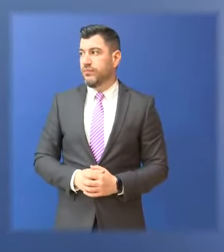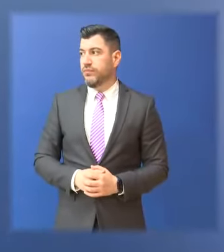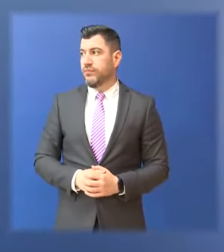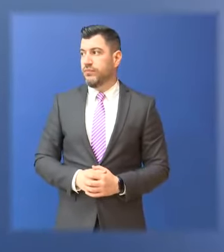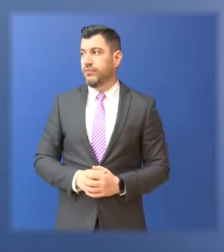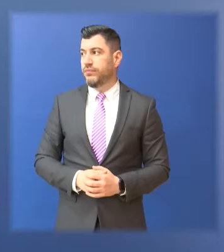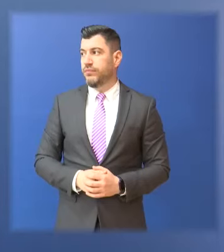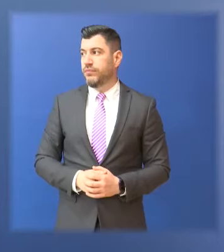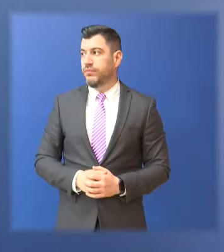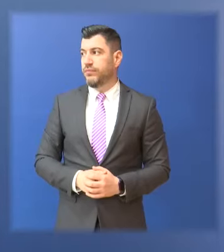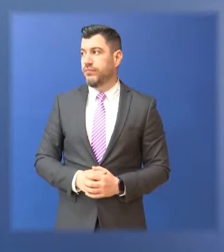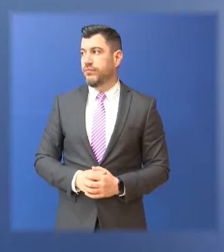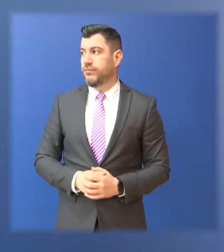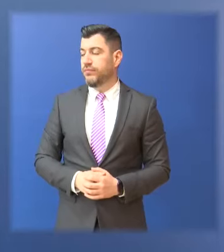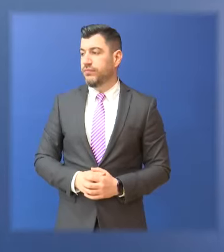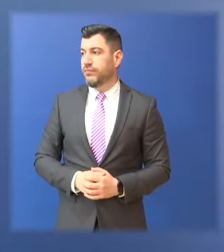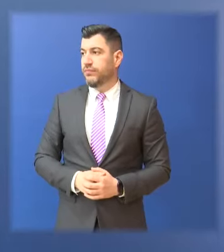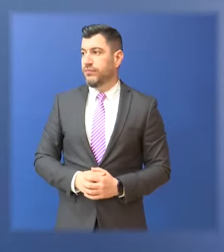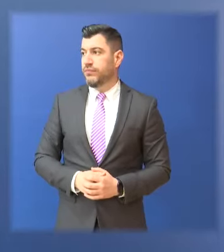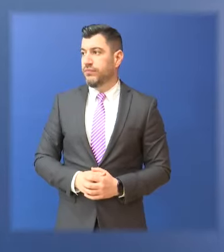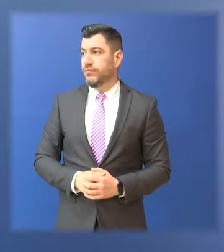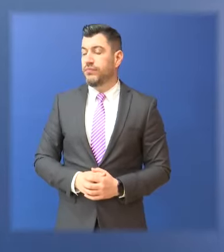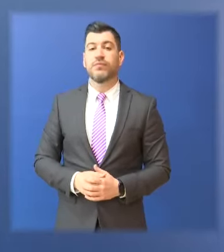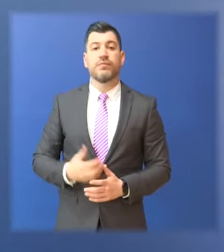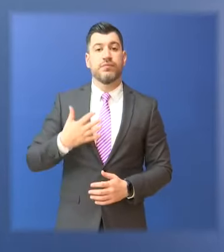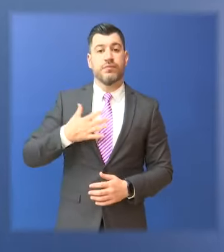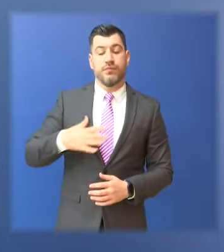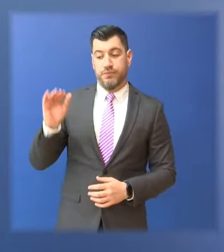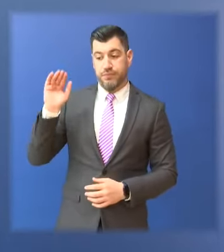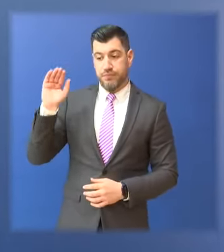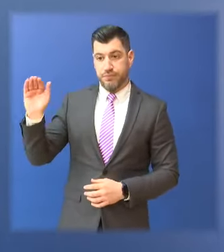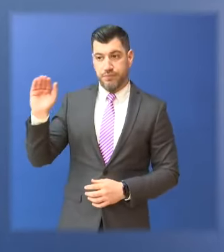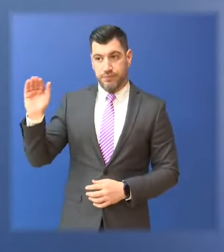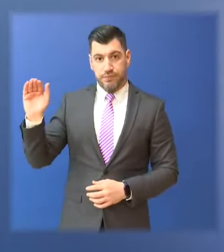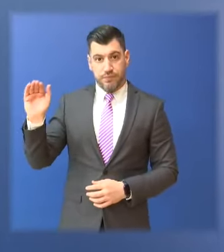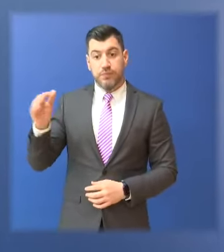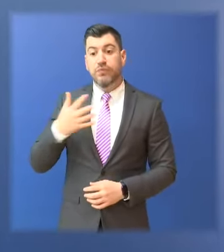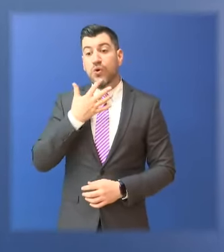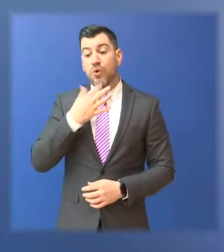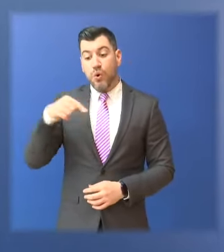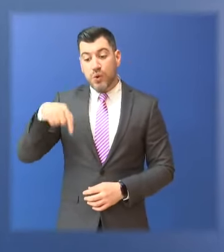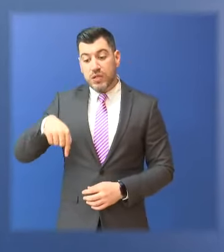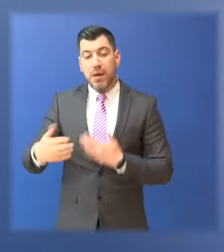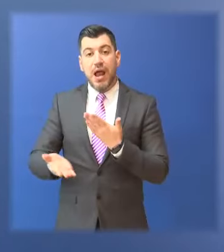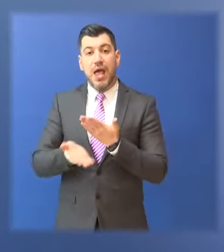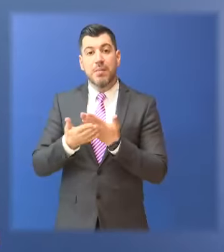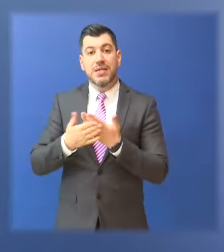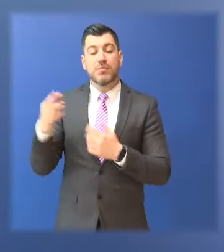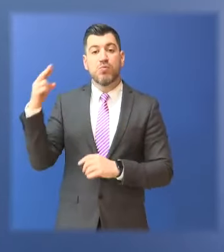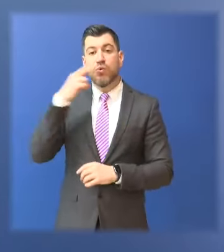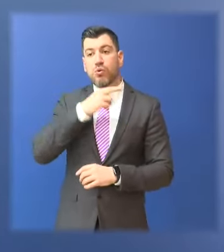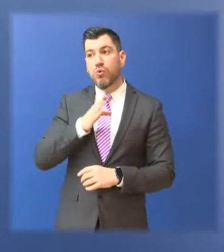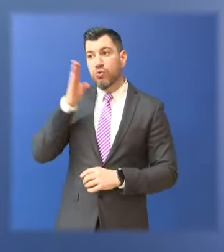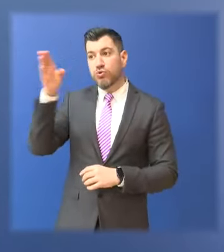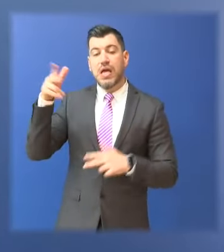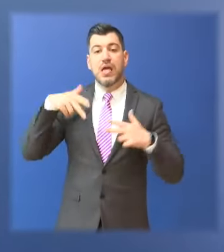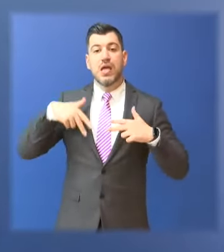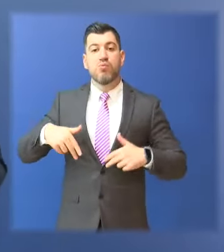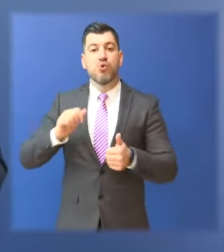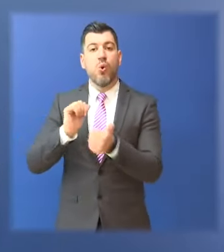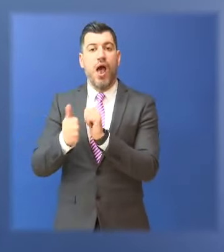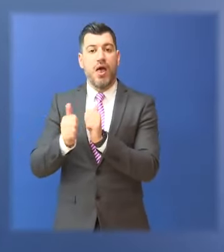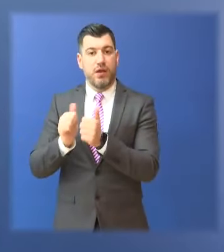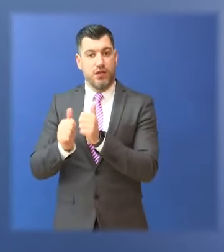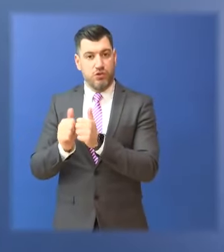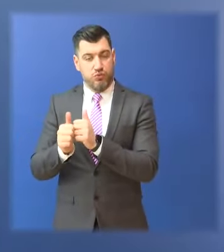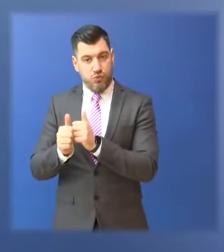Ευχαριστώ, κύριε εκπρόσωπε. Θα ήθελα να κάνω μια ερώτηση με αφορμή και τη σημερινή επίσκεψη του Πρωθυπουργού στο Υπουργείο Αθλητισμού και όσα είπε και όσα